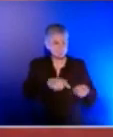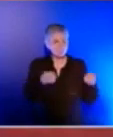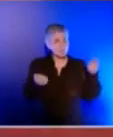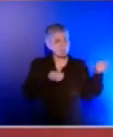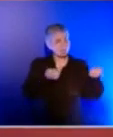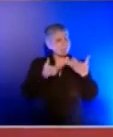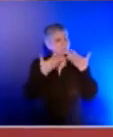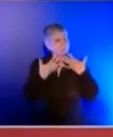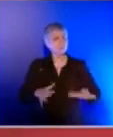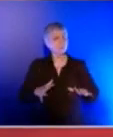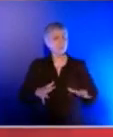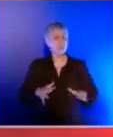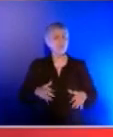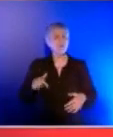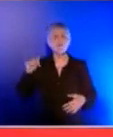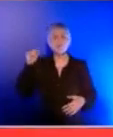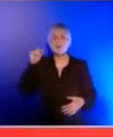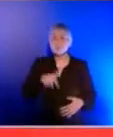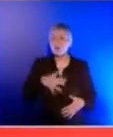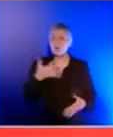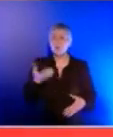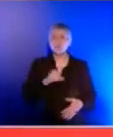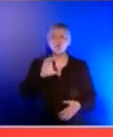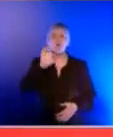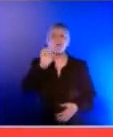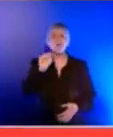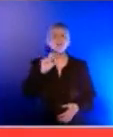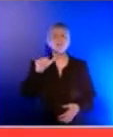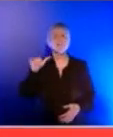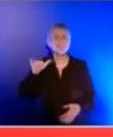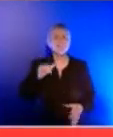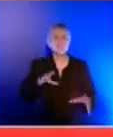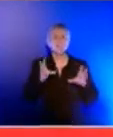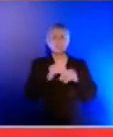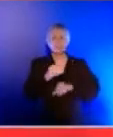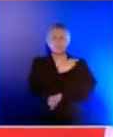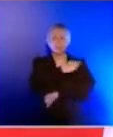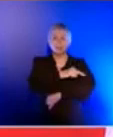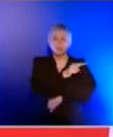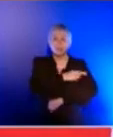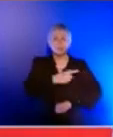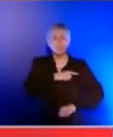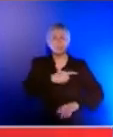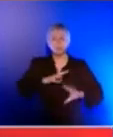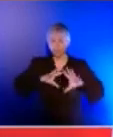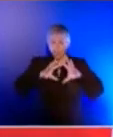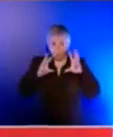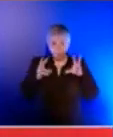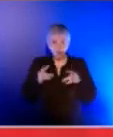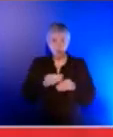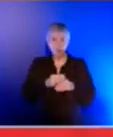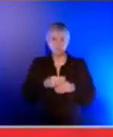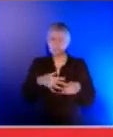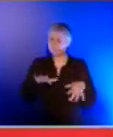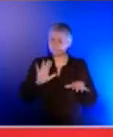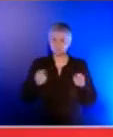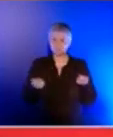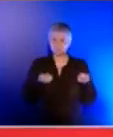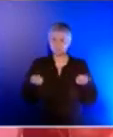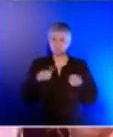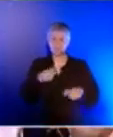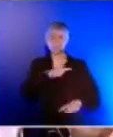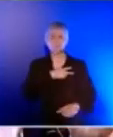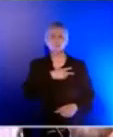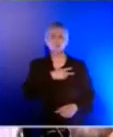επιλέγει να διχάσει την κοινωνία, να απειλήσει, να εξαπολύσει επιθέσεις στα εργασιακά δικαιώματα,